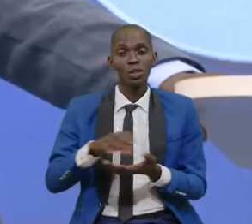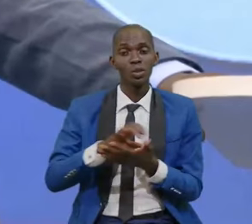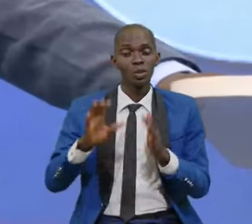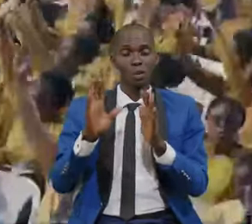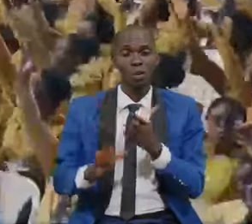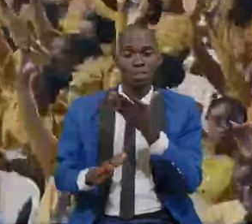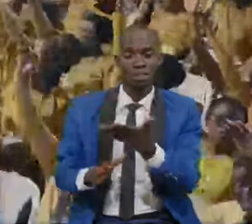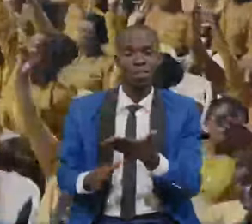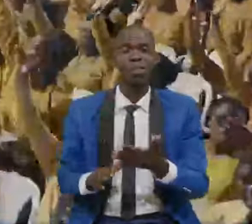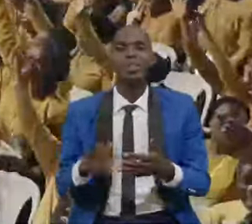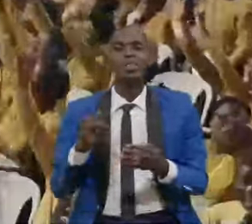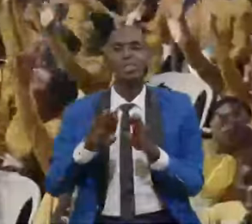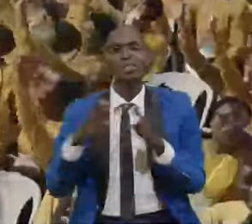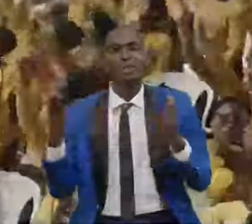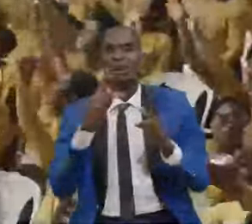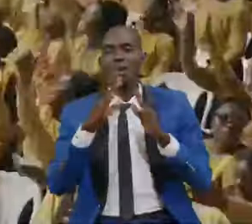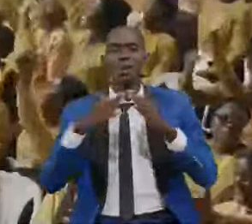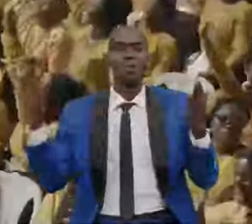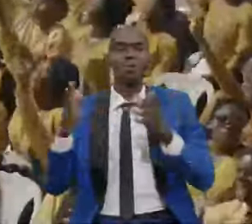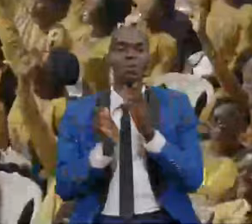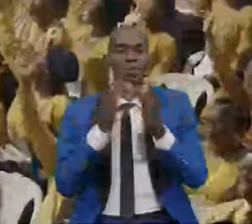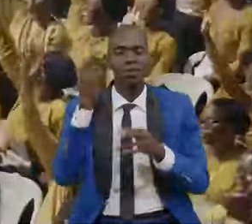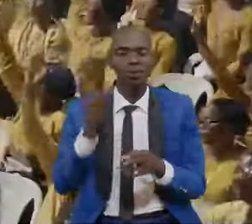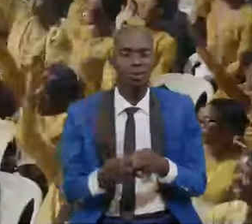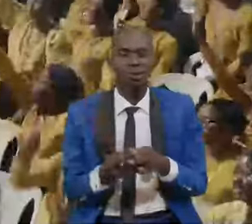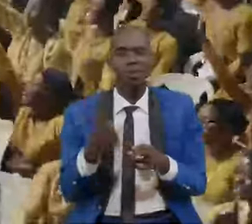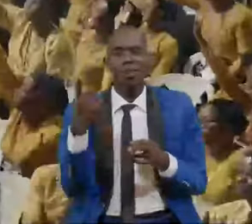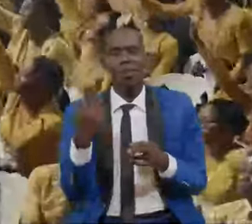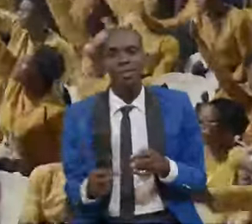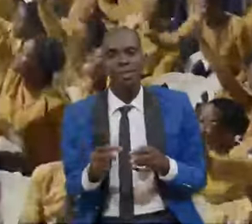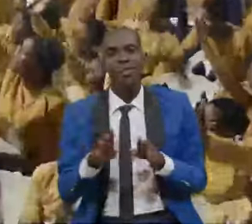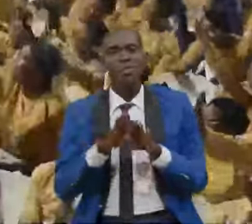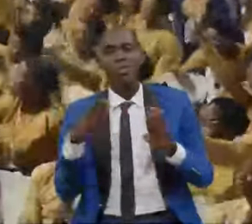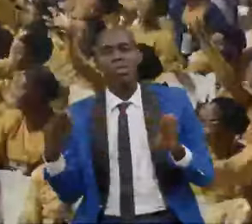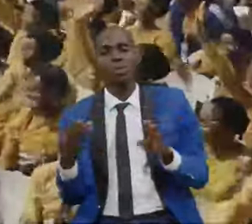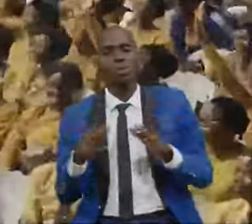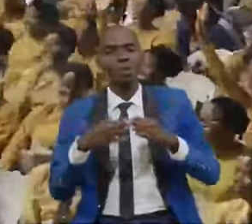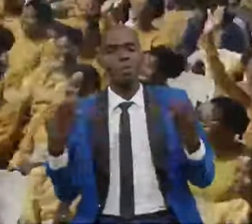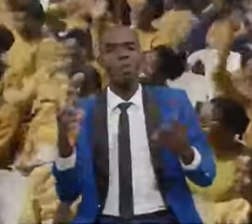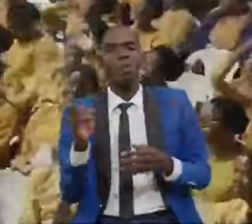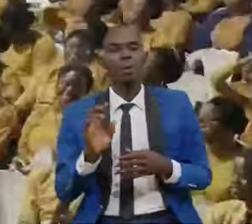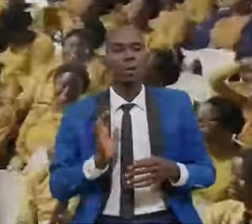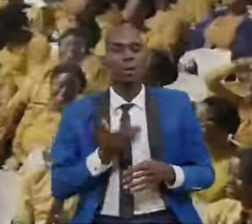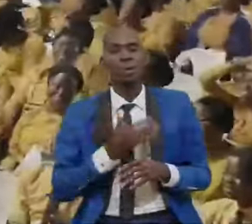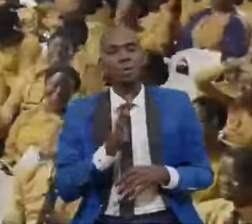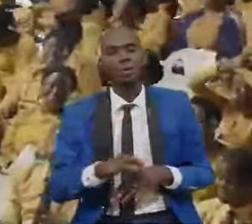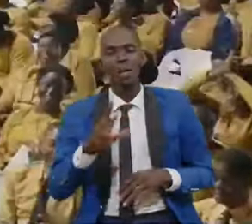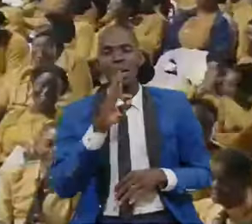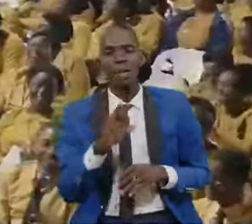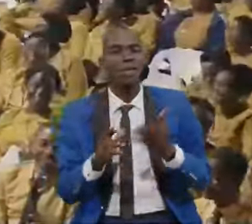les portes sont ouvertes là-bas. Les portes là-bas, là où nos enfants se